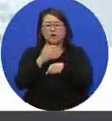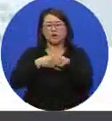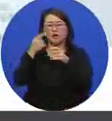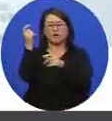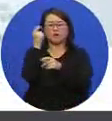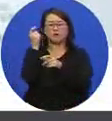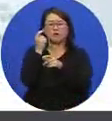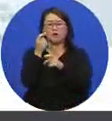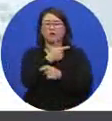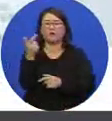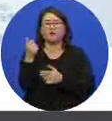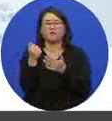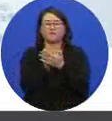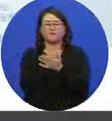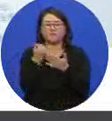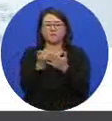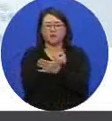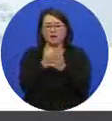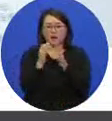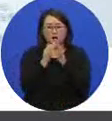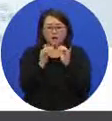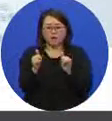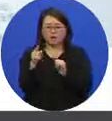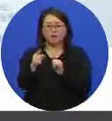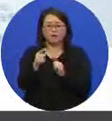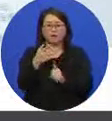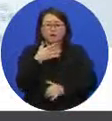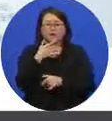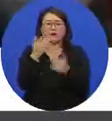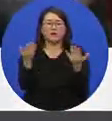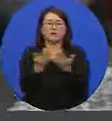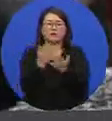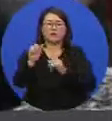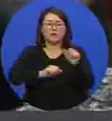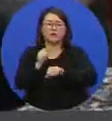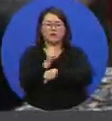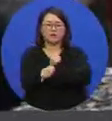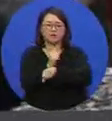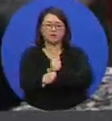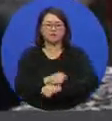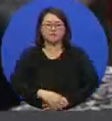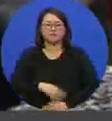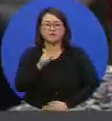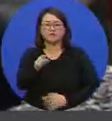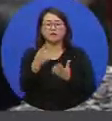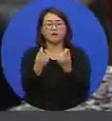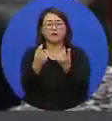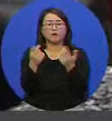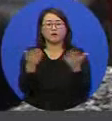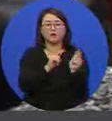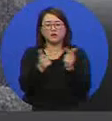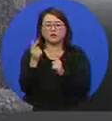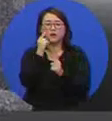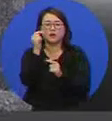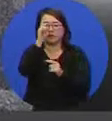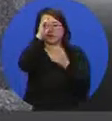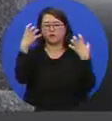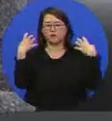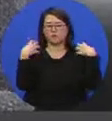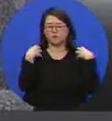아니, 어떻게 사람한테 그런 짓을 할 수가 있어요? 또 이 같은 일들을 일본 정부와